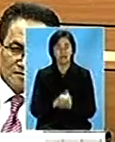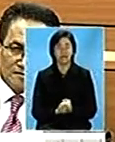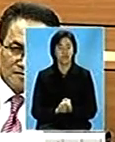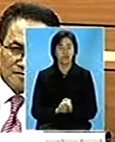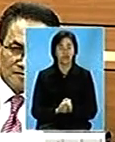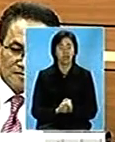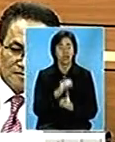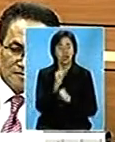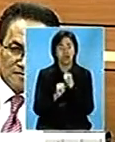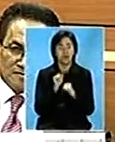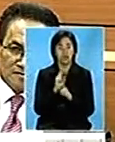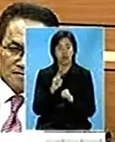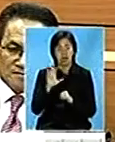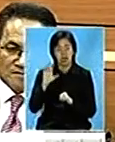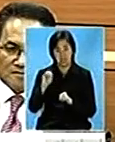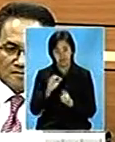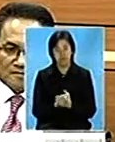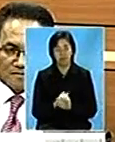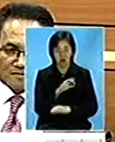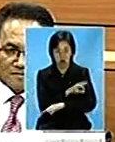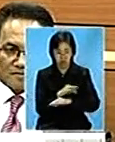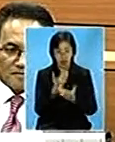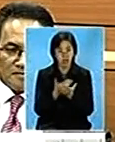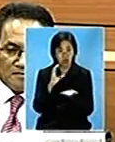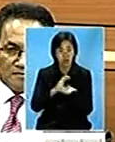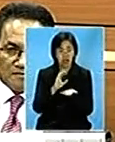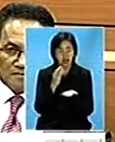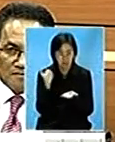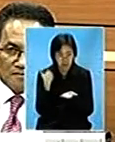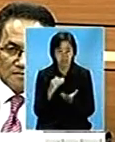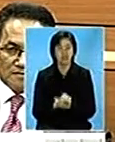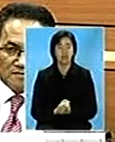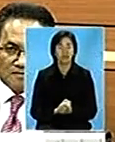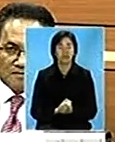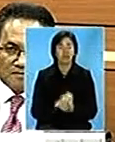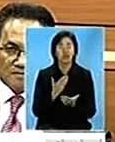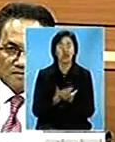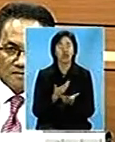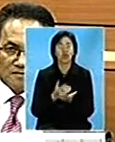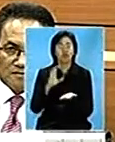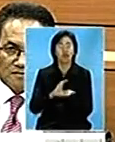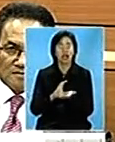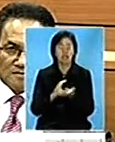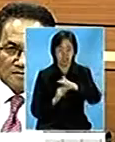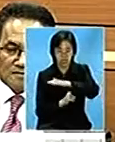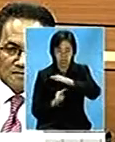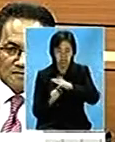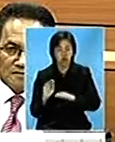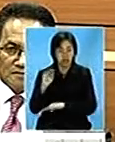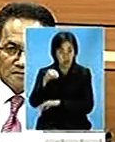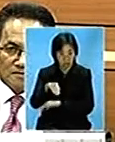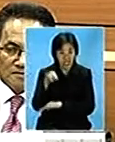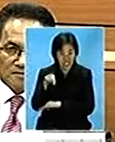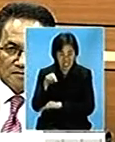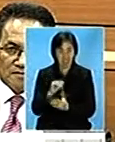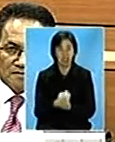สุดนี่ปี2550ได้ออกแบบงบประมาณอีกนะครับมูลค่าในการก่อสร้างสะพานข้ามห้วยยุงบ้านกุด